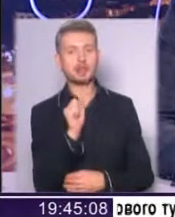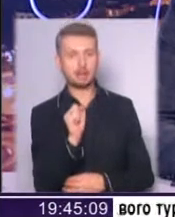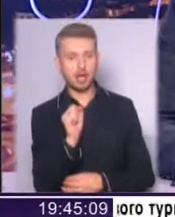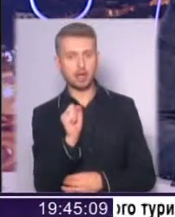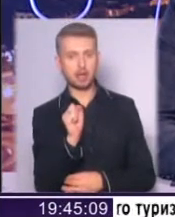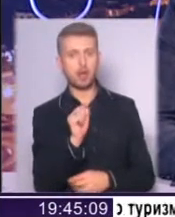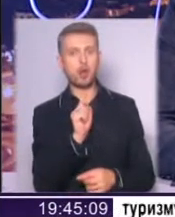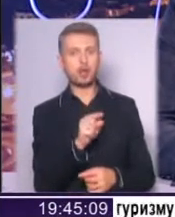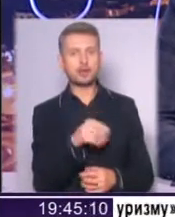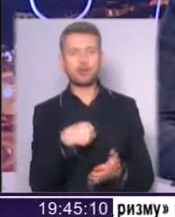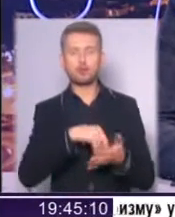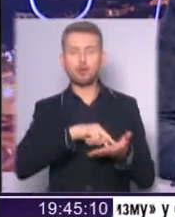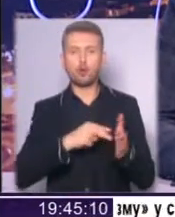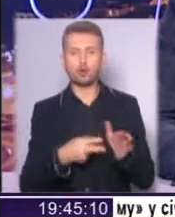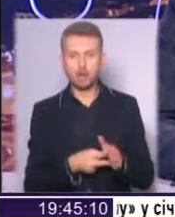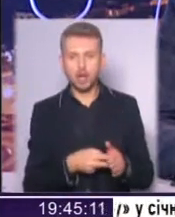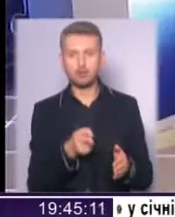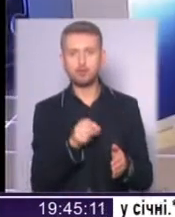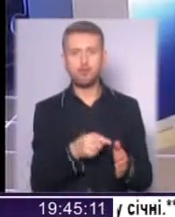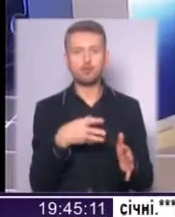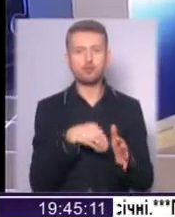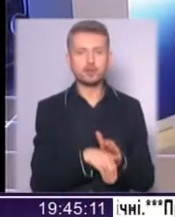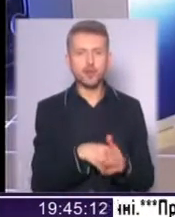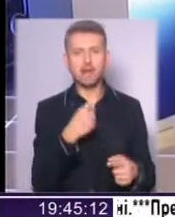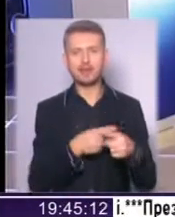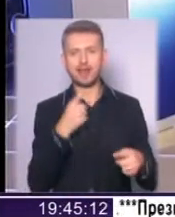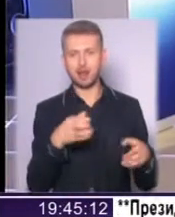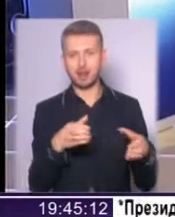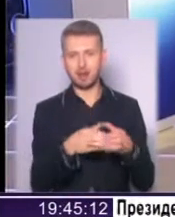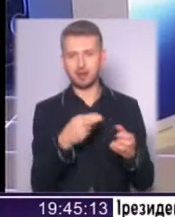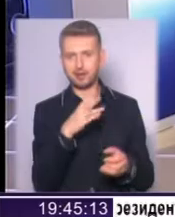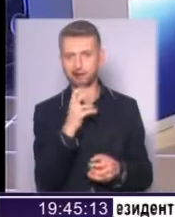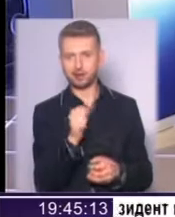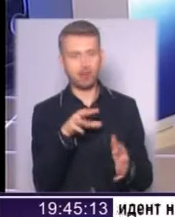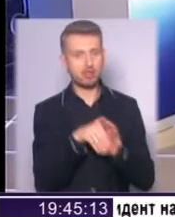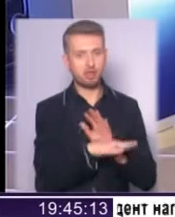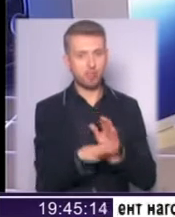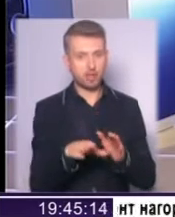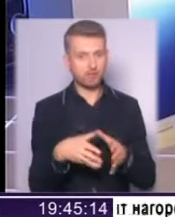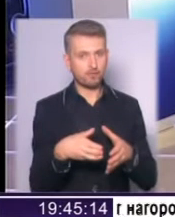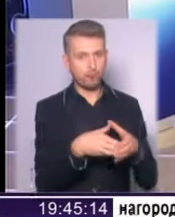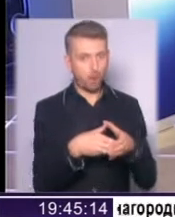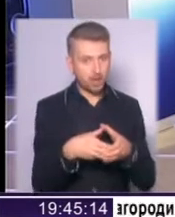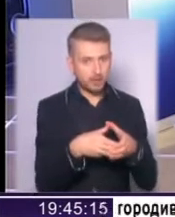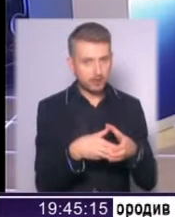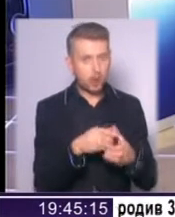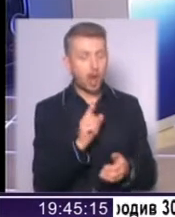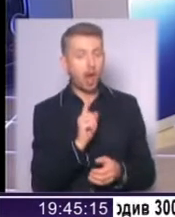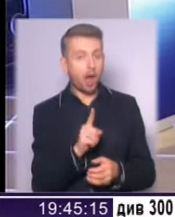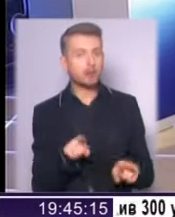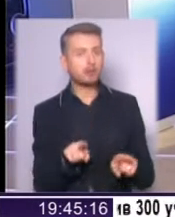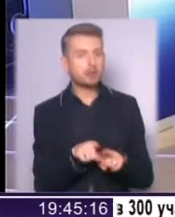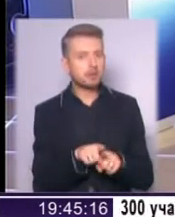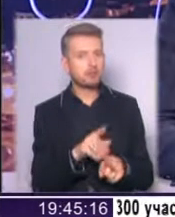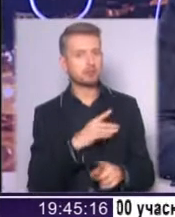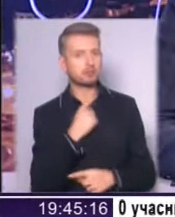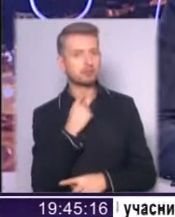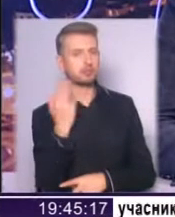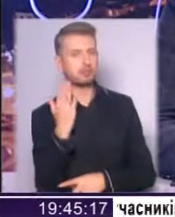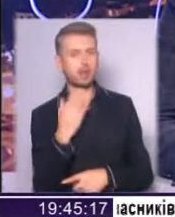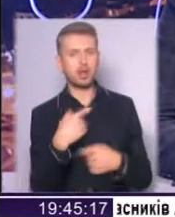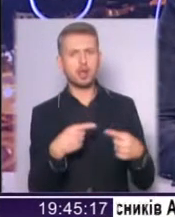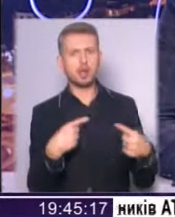якраз політичні партії, які входять в коаліцію таких Народний фронт, БПП, Самопоміч. Але і відповідають ті ж самі партії,